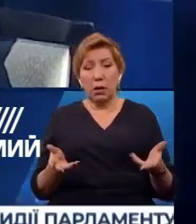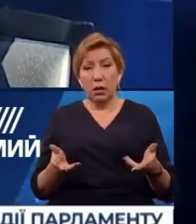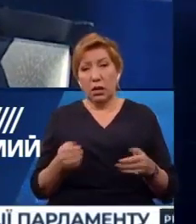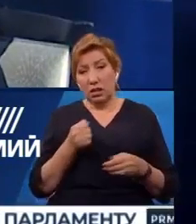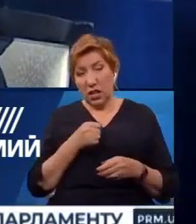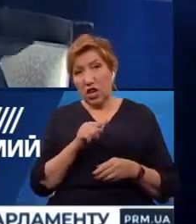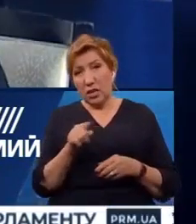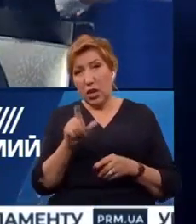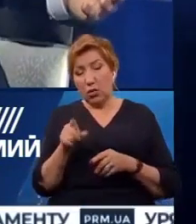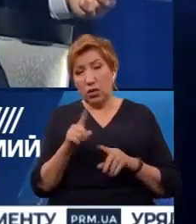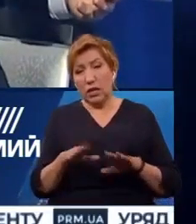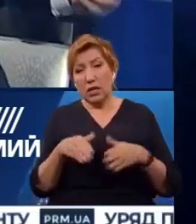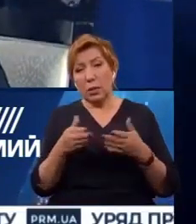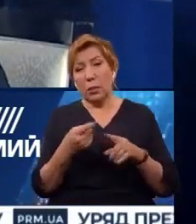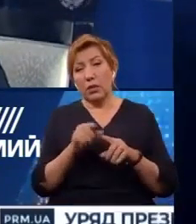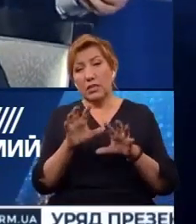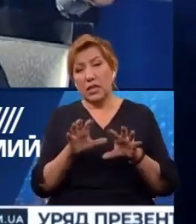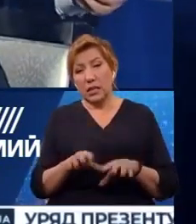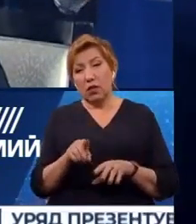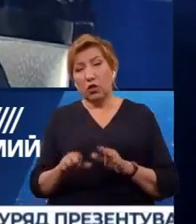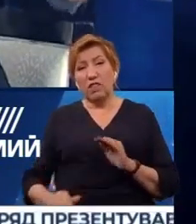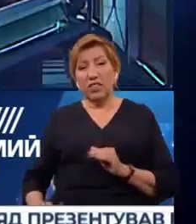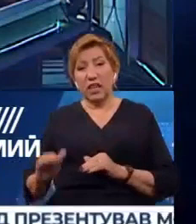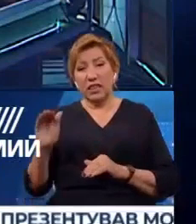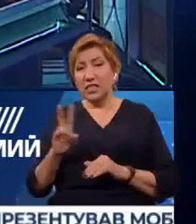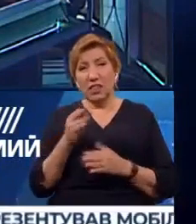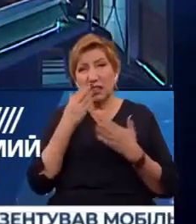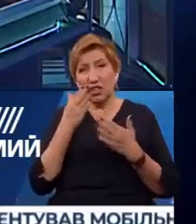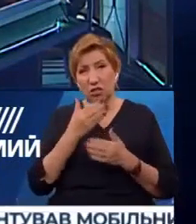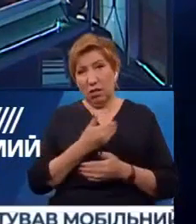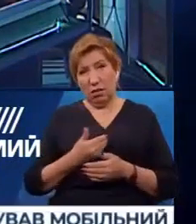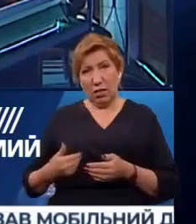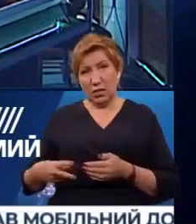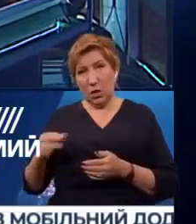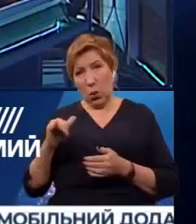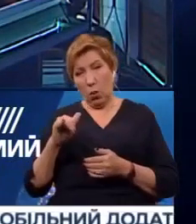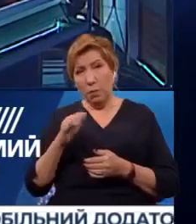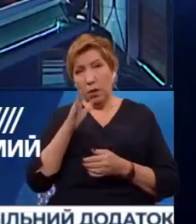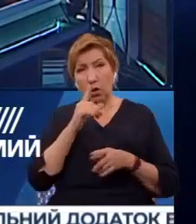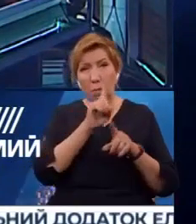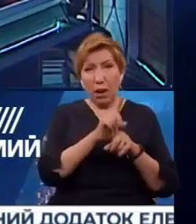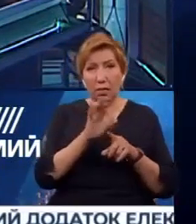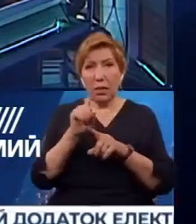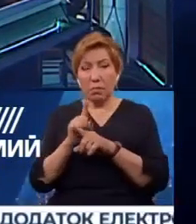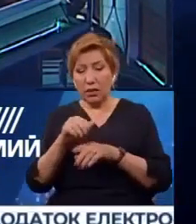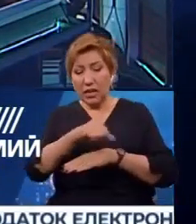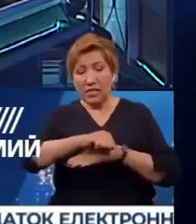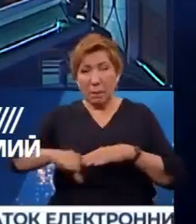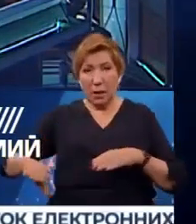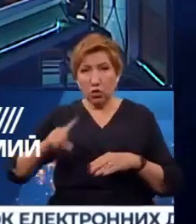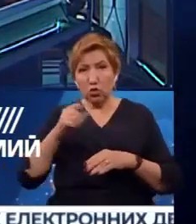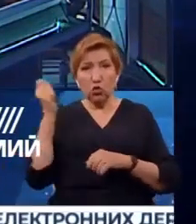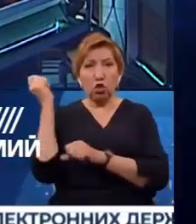На жаль, ті люди, які запропонували цей закон, вони в дитинстві не читали класиків, коли брат на брата за межу з топором